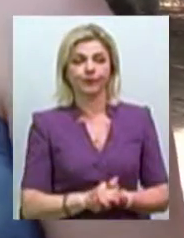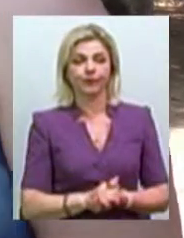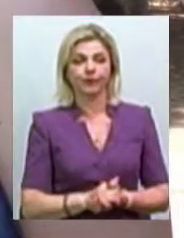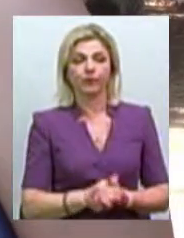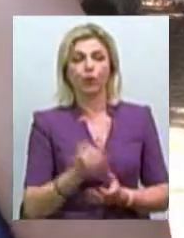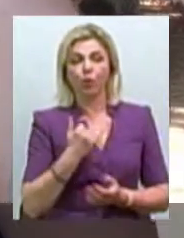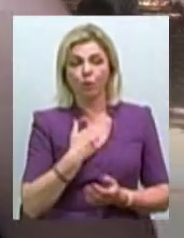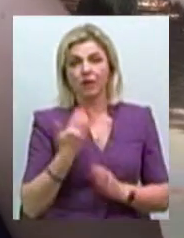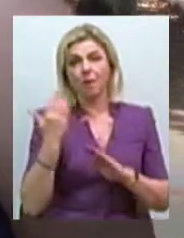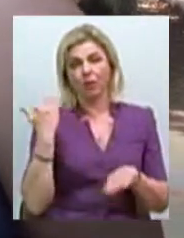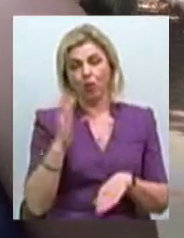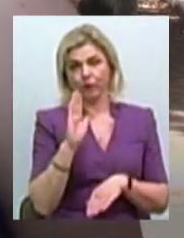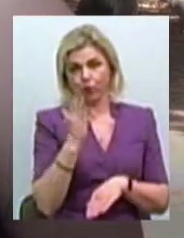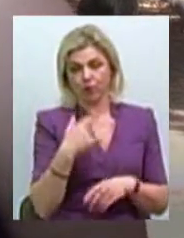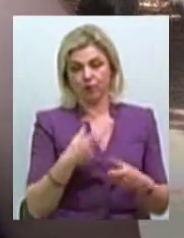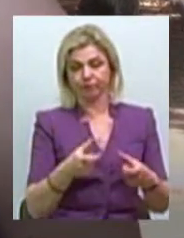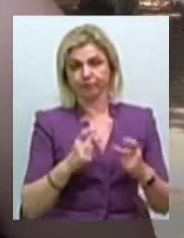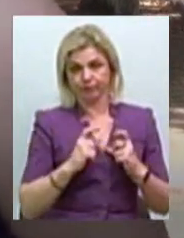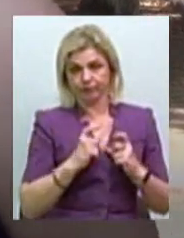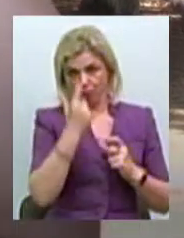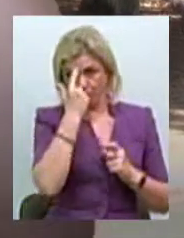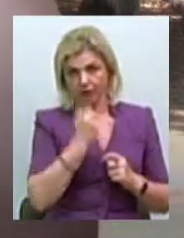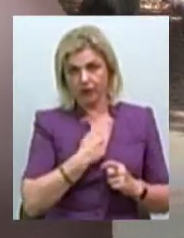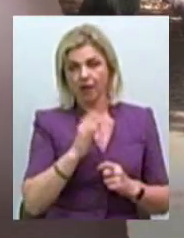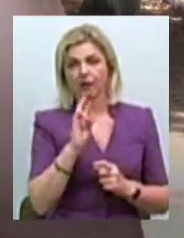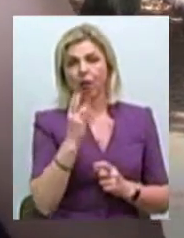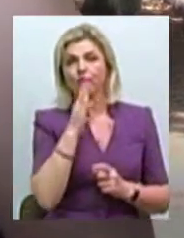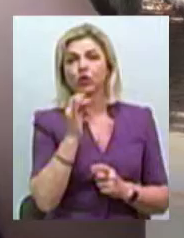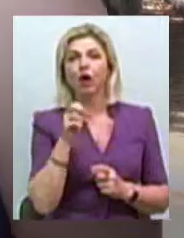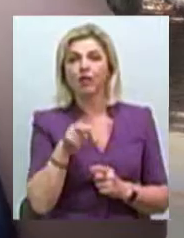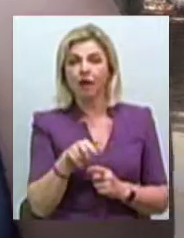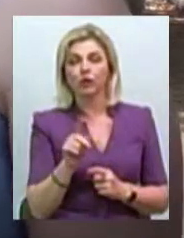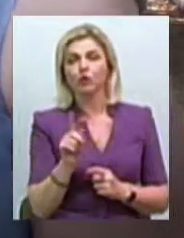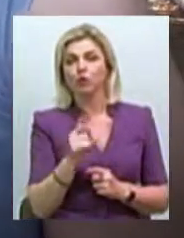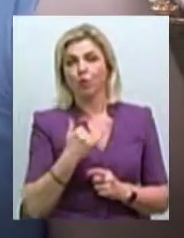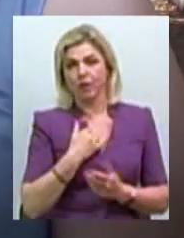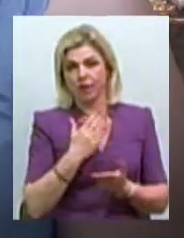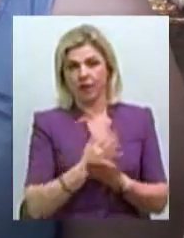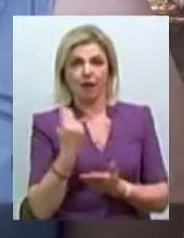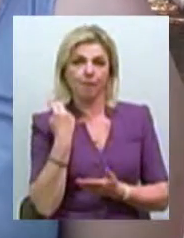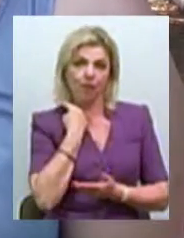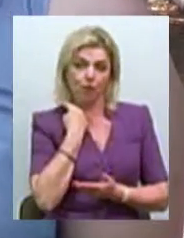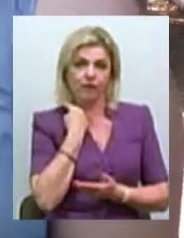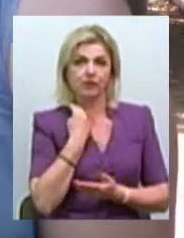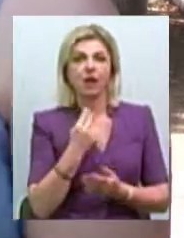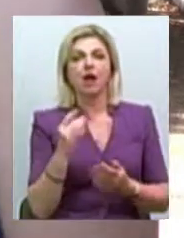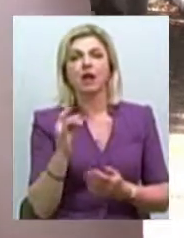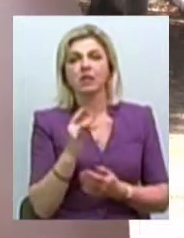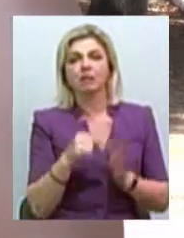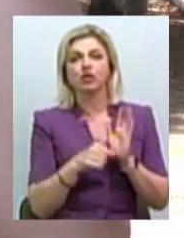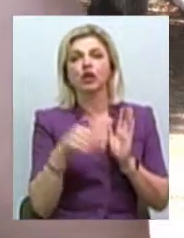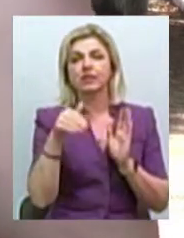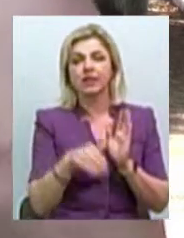Минулого вівторка я отримала повідомлення від Миколаївводоканалу про те, що в мене є заборгованість у розмірі